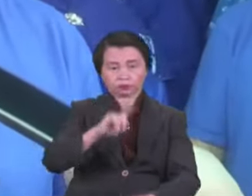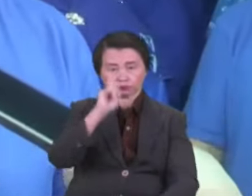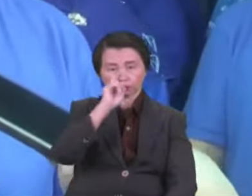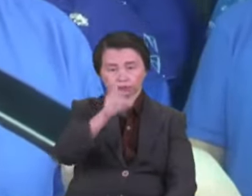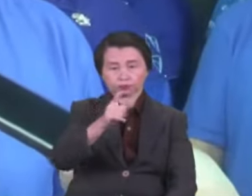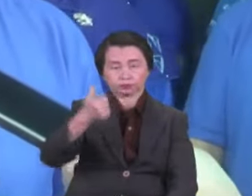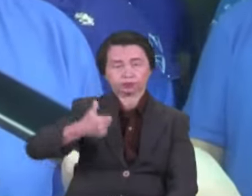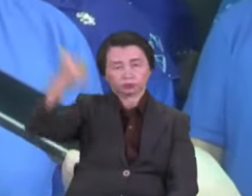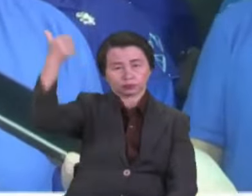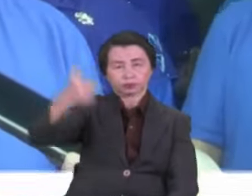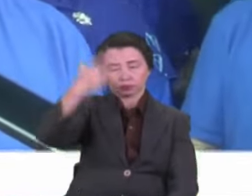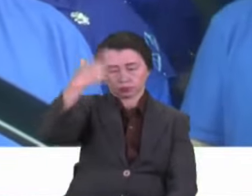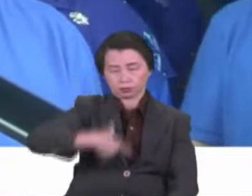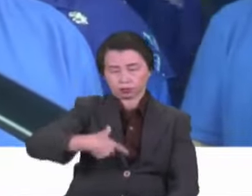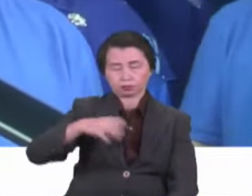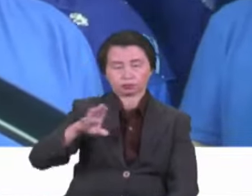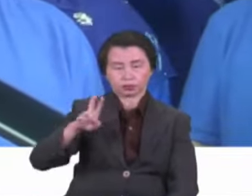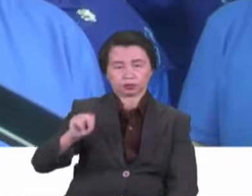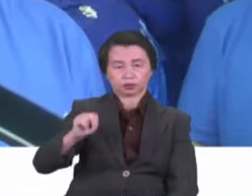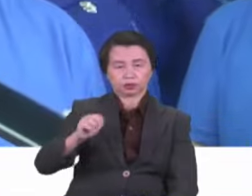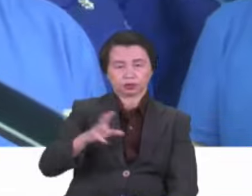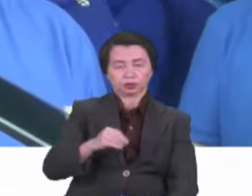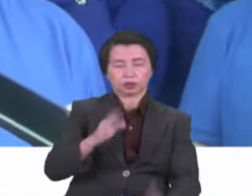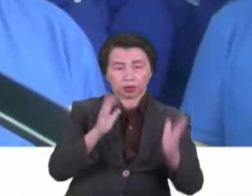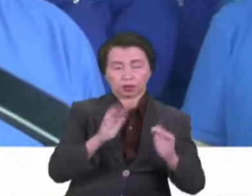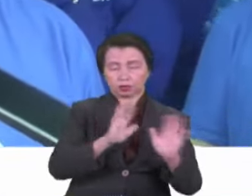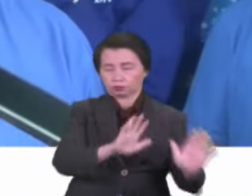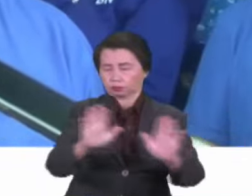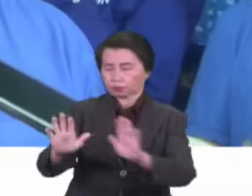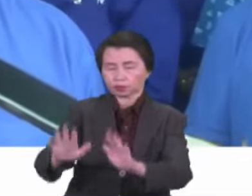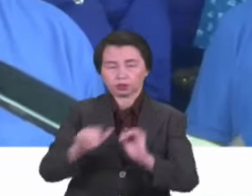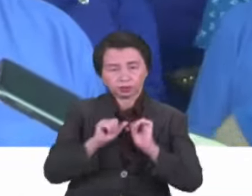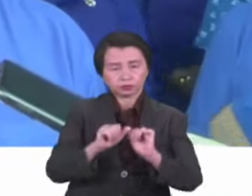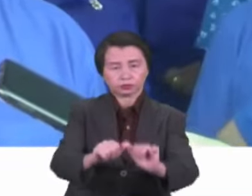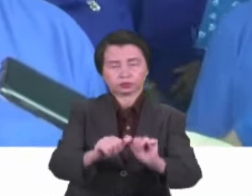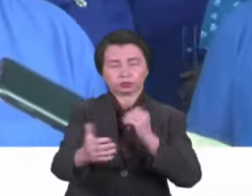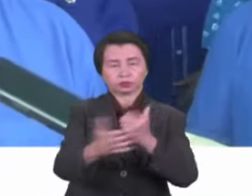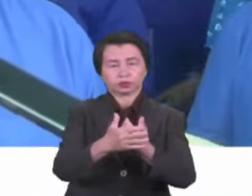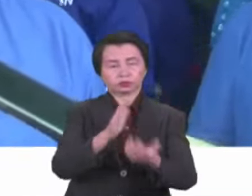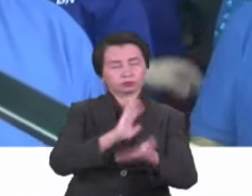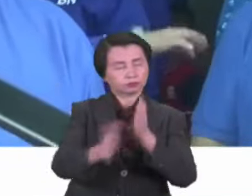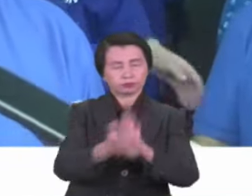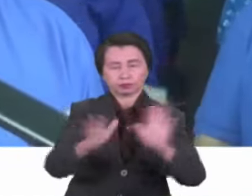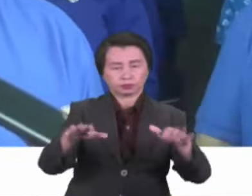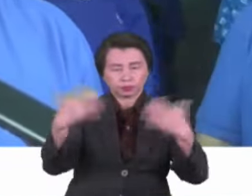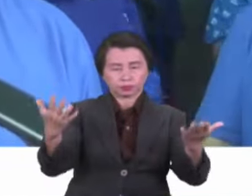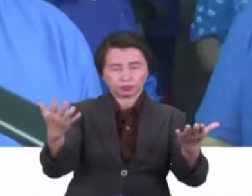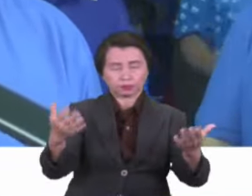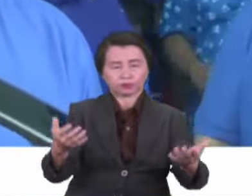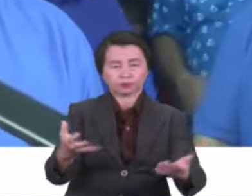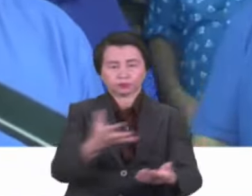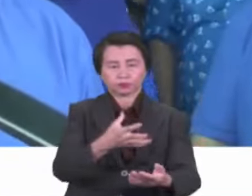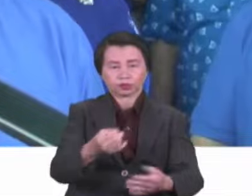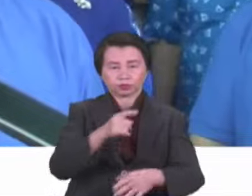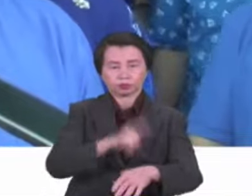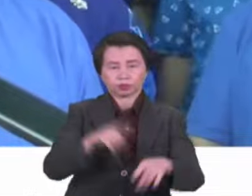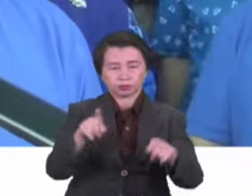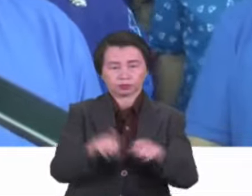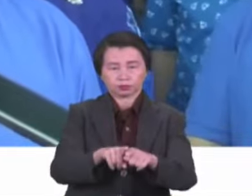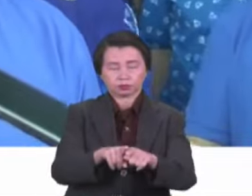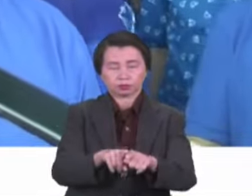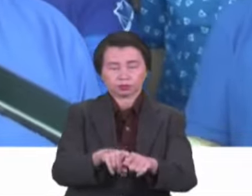memastikan kemenangan calon Barisan Nasional. Saya harap mereka teruskan sehingga ke saat-saat akhir. Dan dalam masa yang